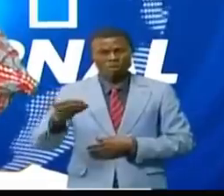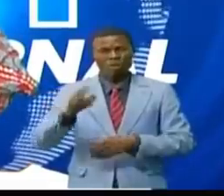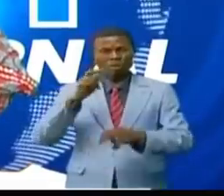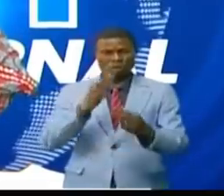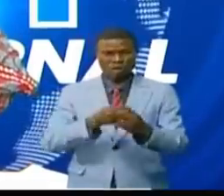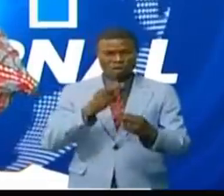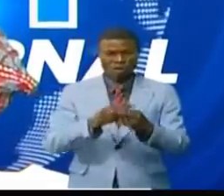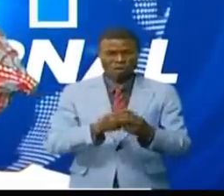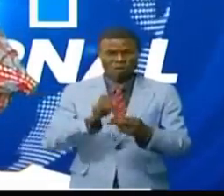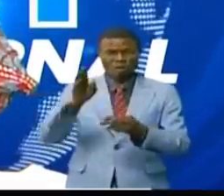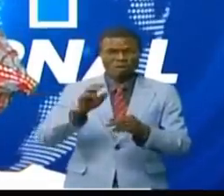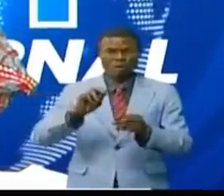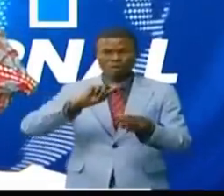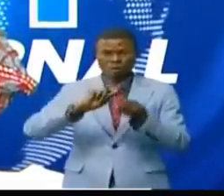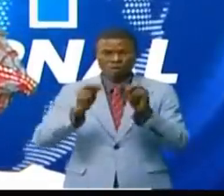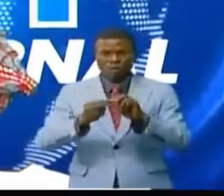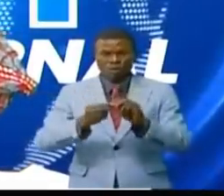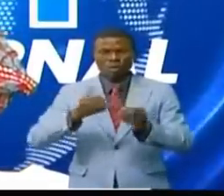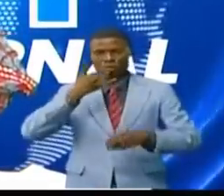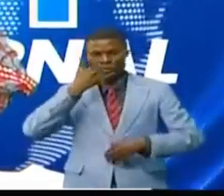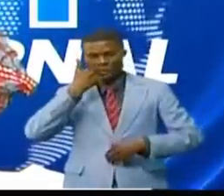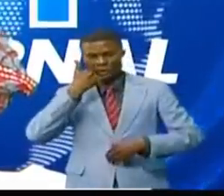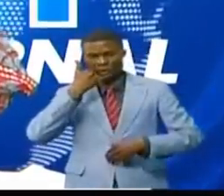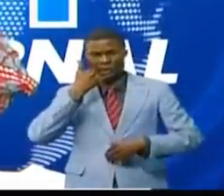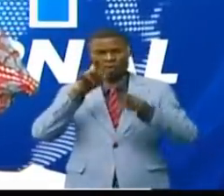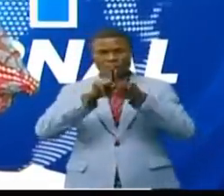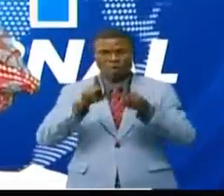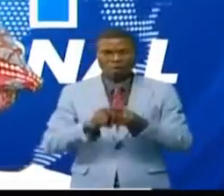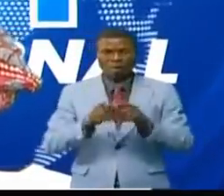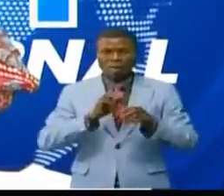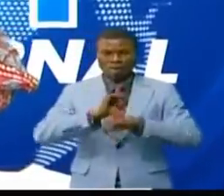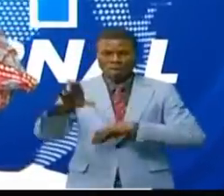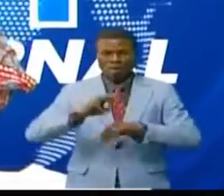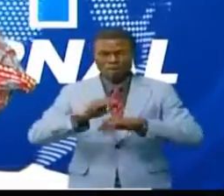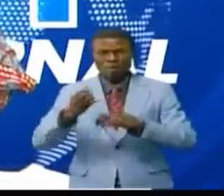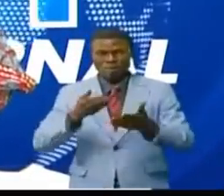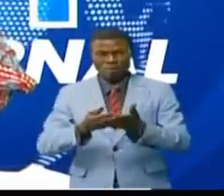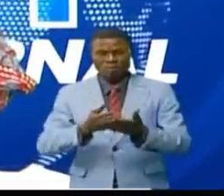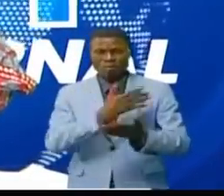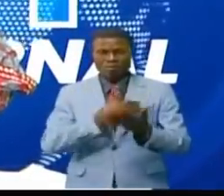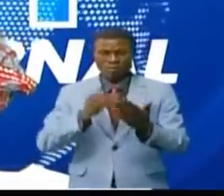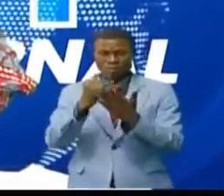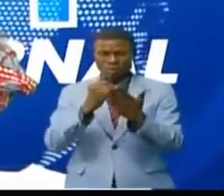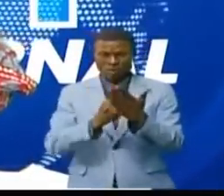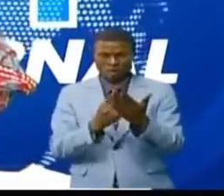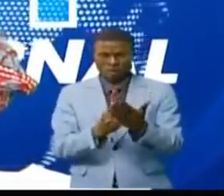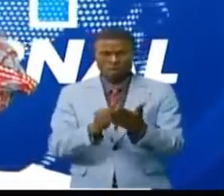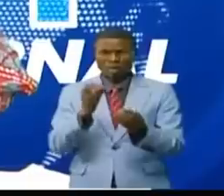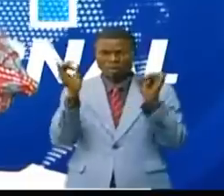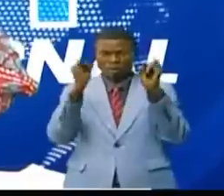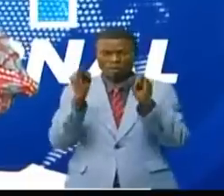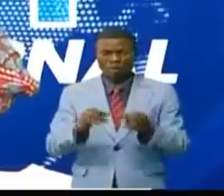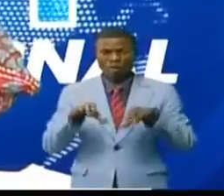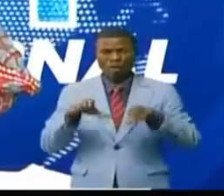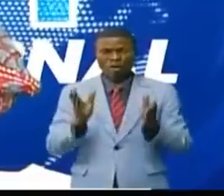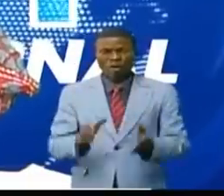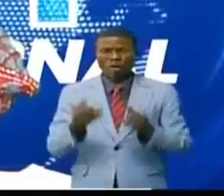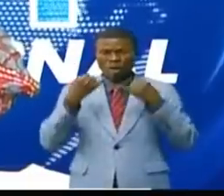de votre site web et votre email, identité numérique congolaise. Pour plus